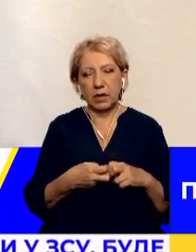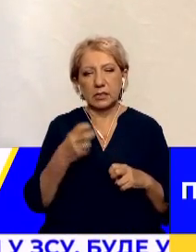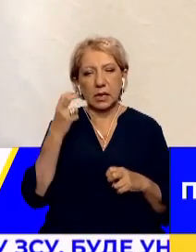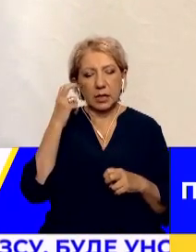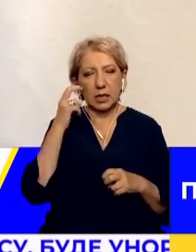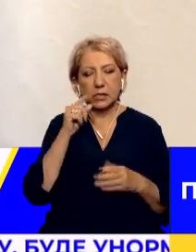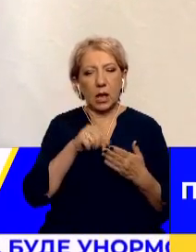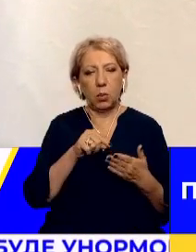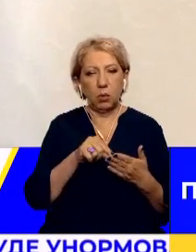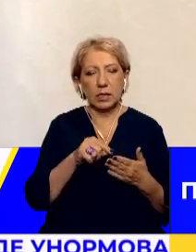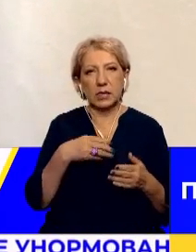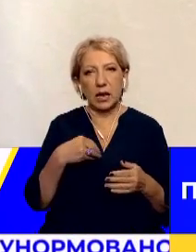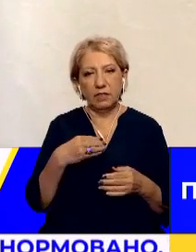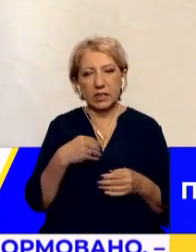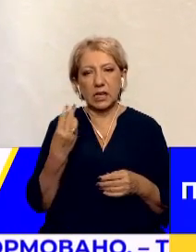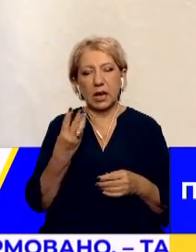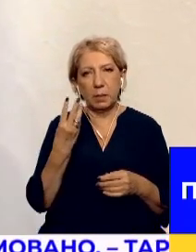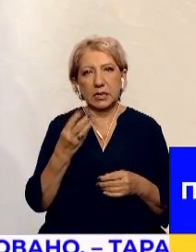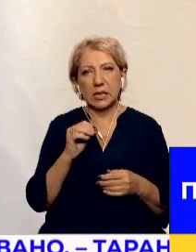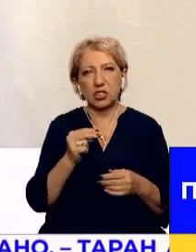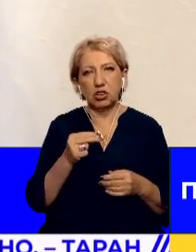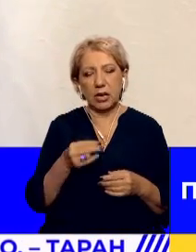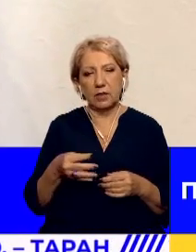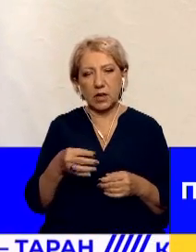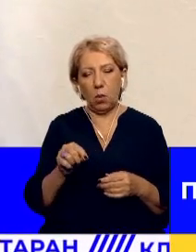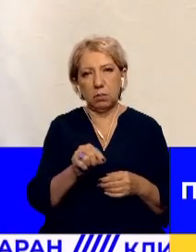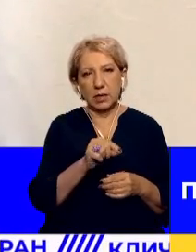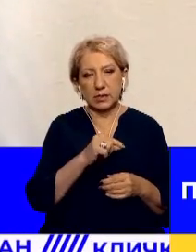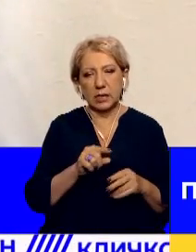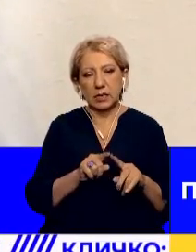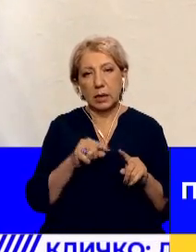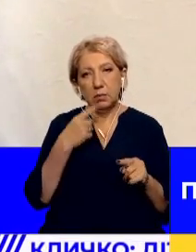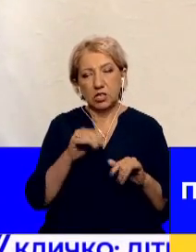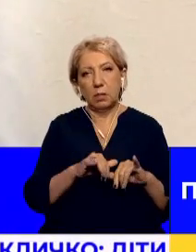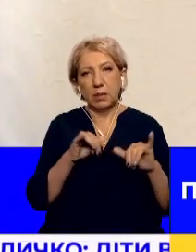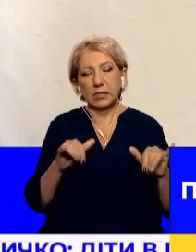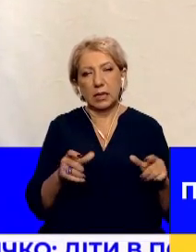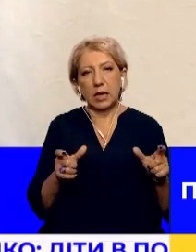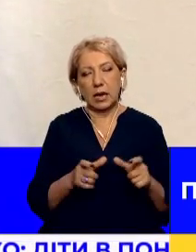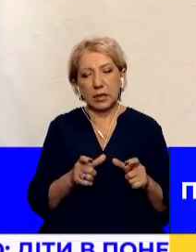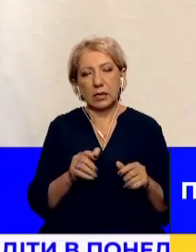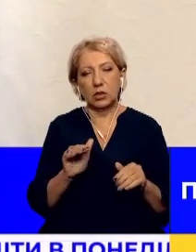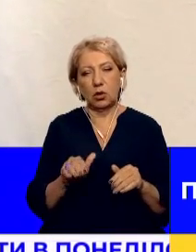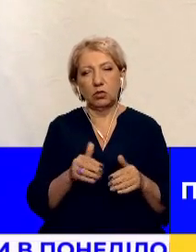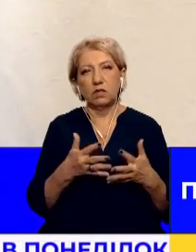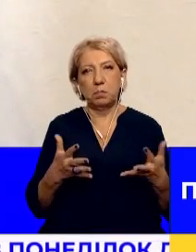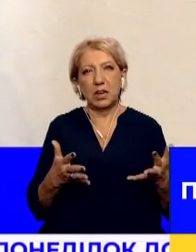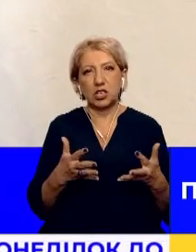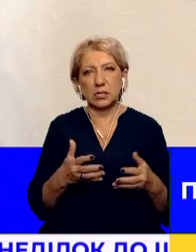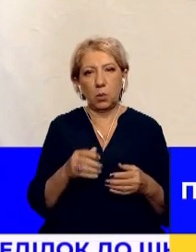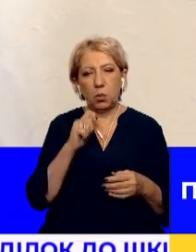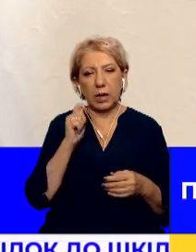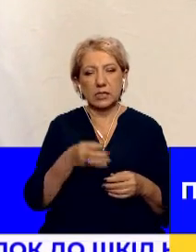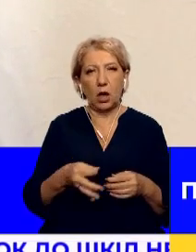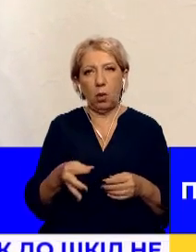Київська, Луганська, Львівська, Хмельницька та Чернігівська області. Таким чином, посилений карантин торкнувся вже більшості українських